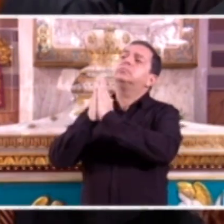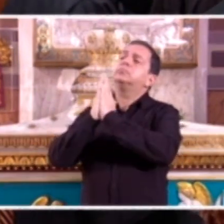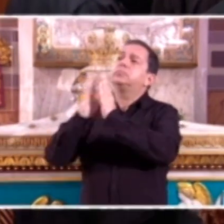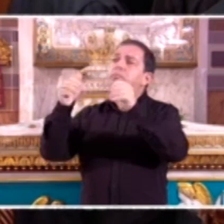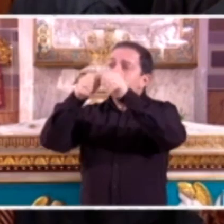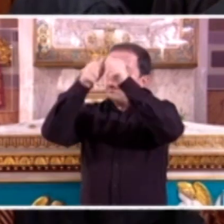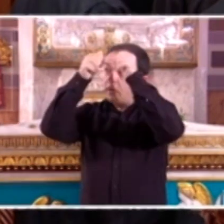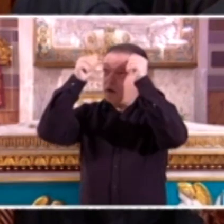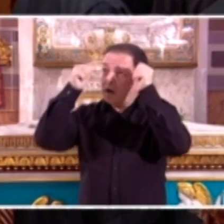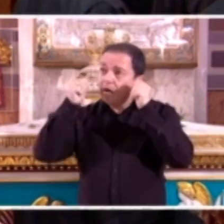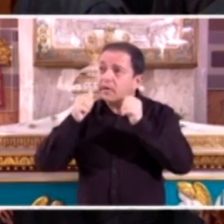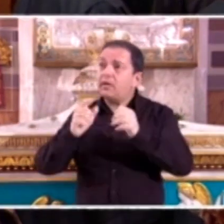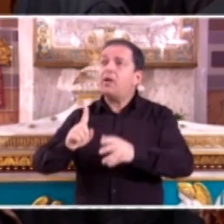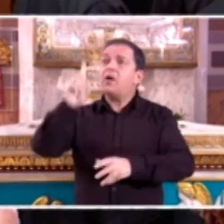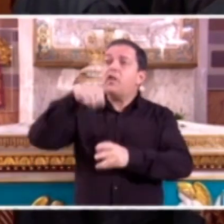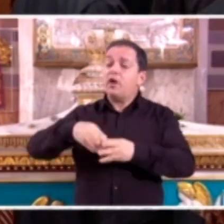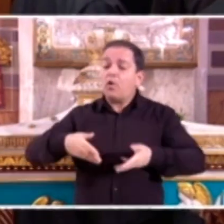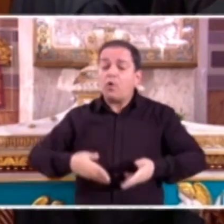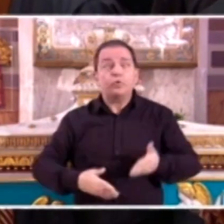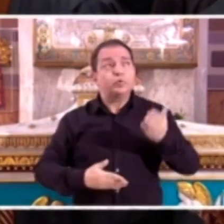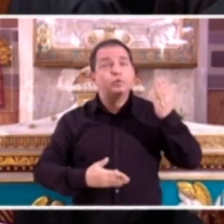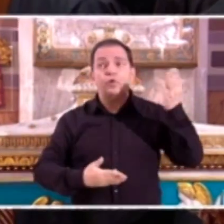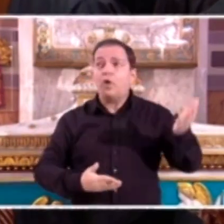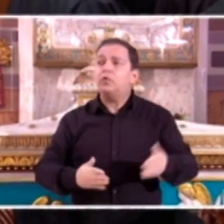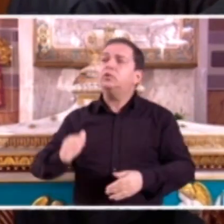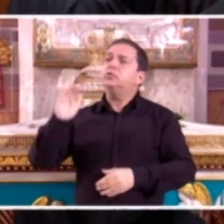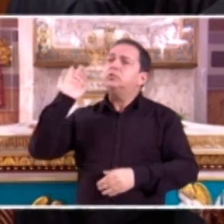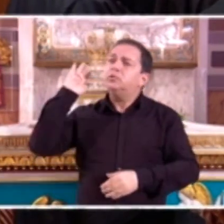Τες πρεσβείες της Θεοτόκου